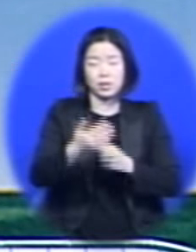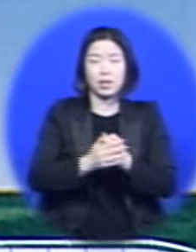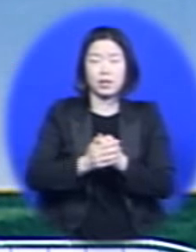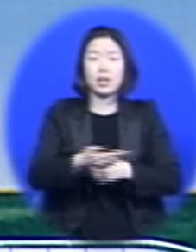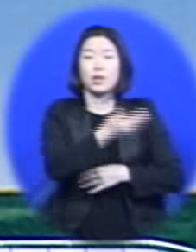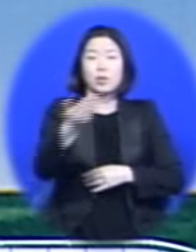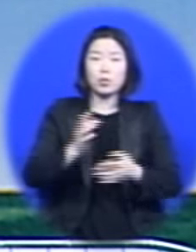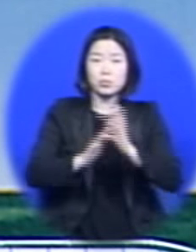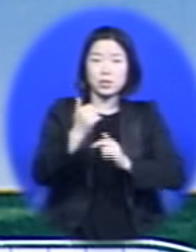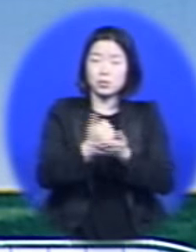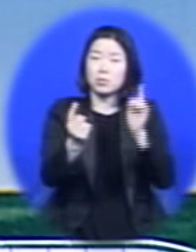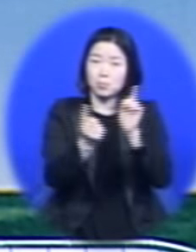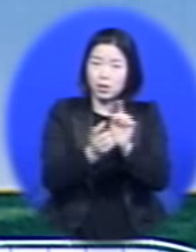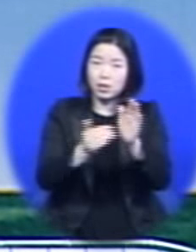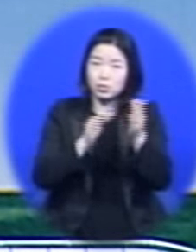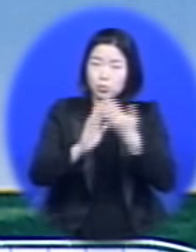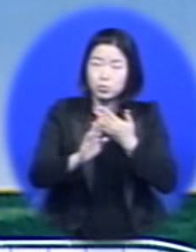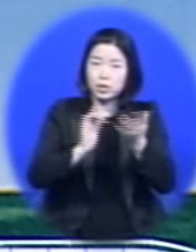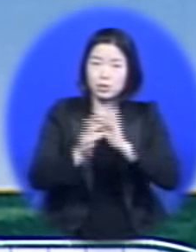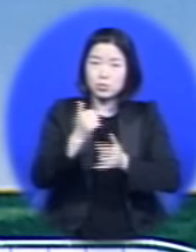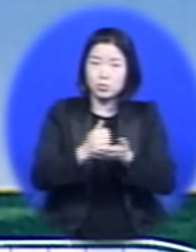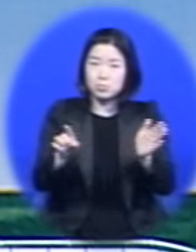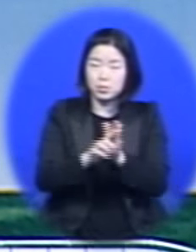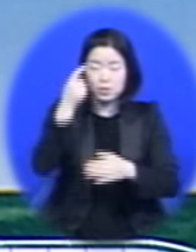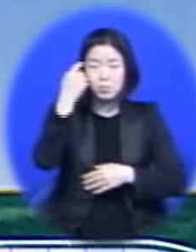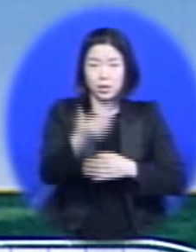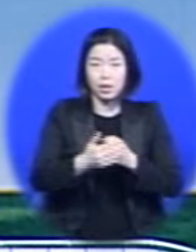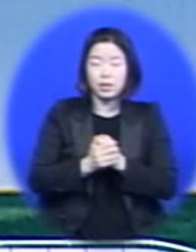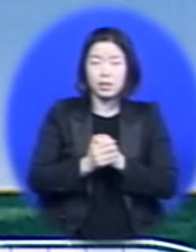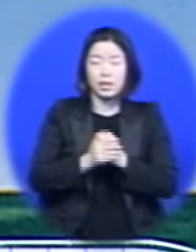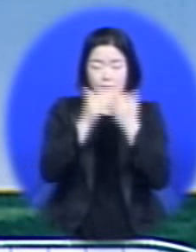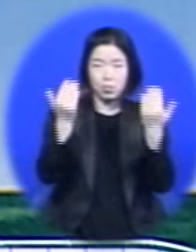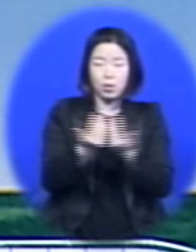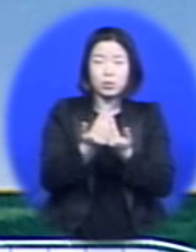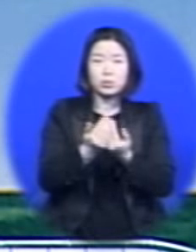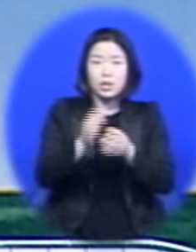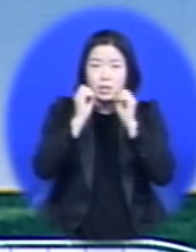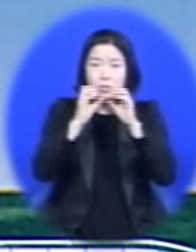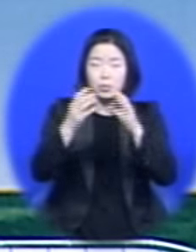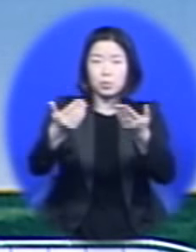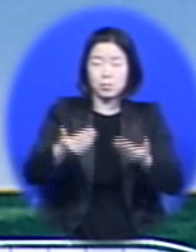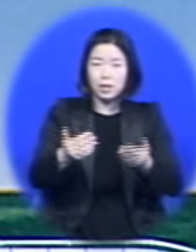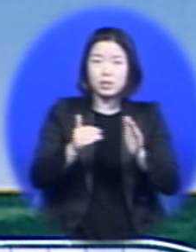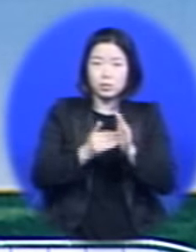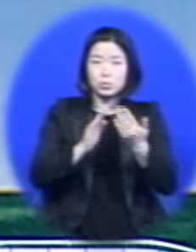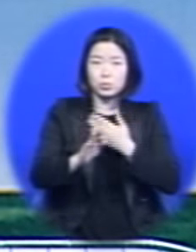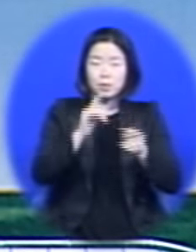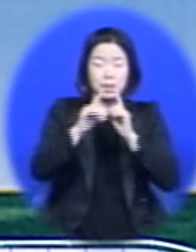예수님을 믿으셨나요? 다 전도를 받고 말씀을 듣는 중에 믿음이 생겼지 않습니까?